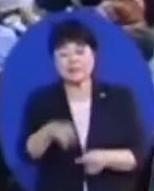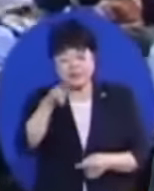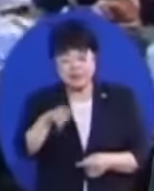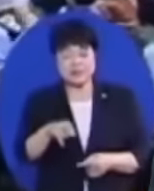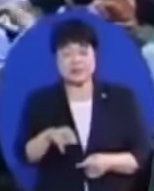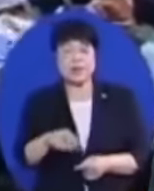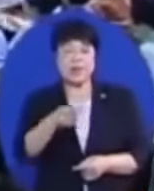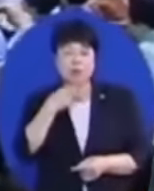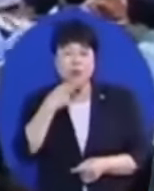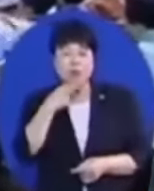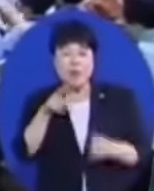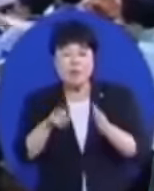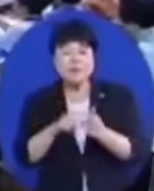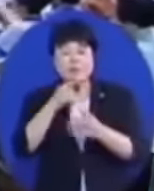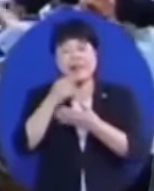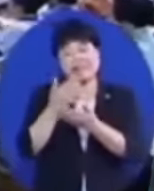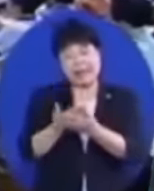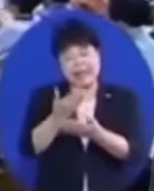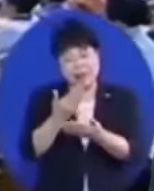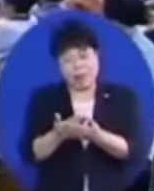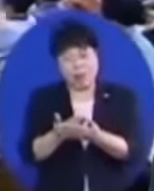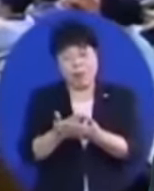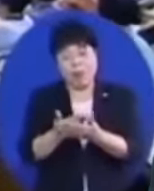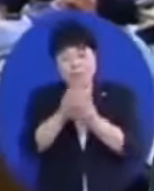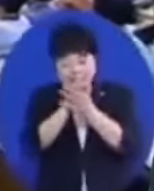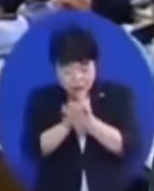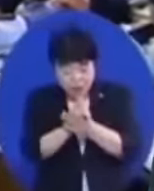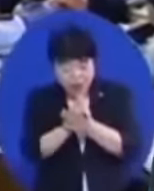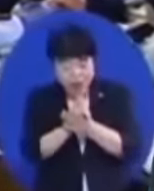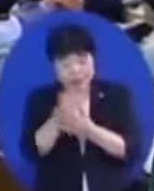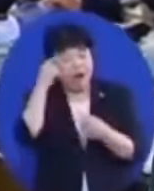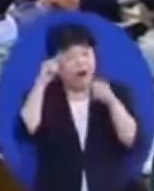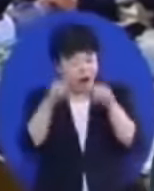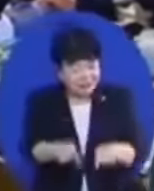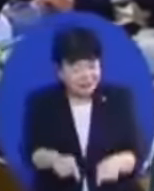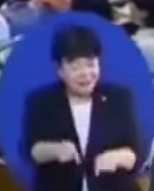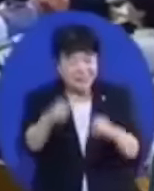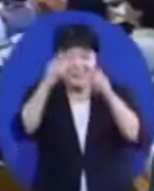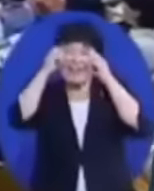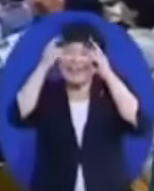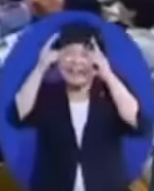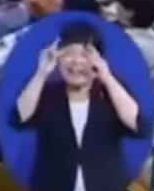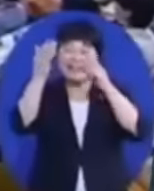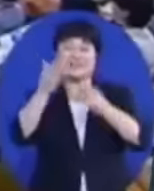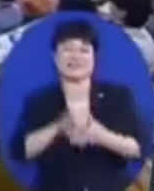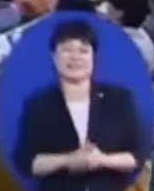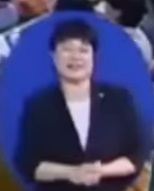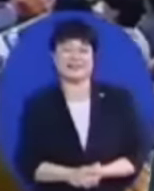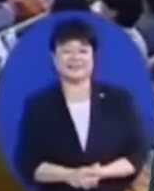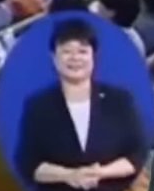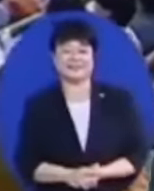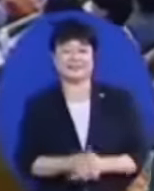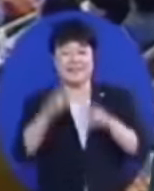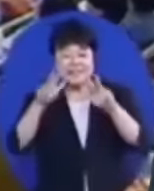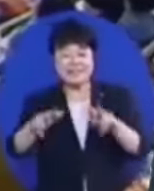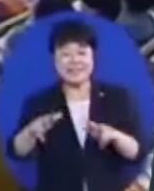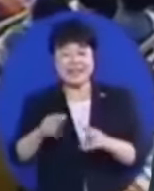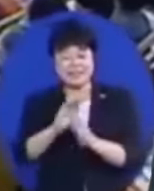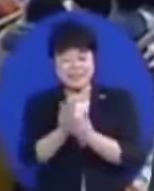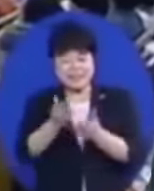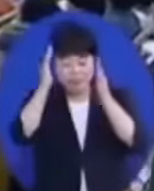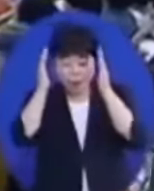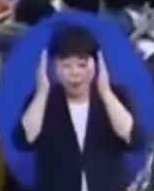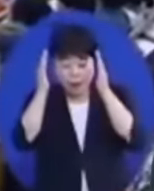읽지 아니하고 믿음만 달라고 기도한 것은 어리석은 것이었다는 것을 깨닫게 되었다. 이제 나는